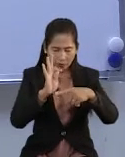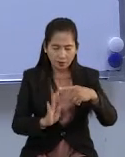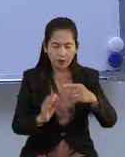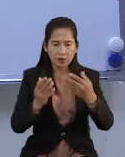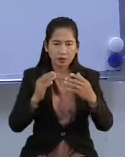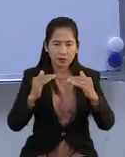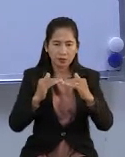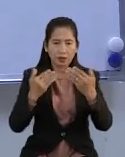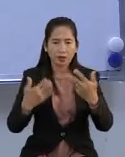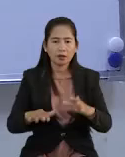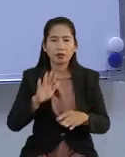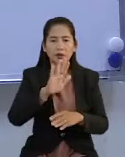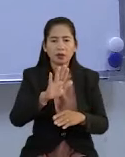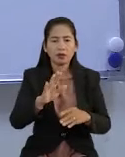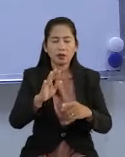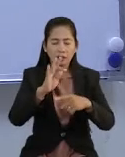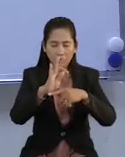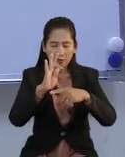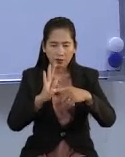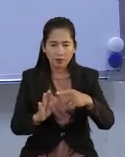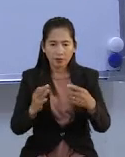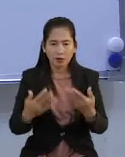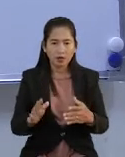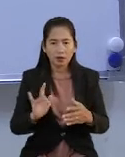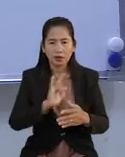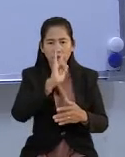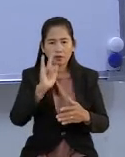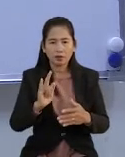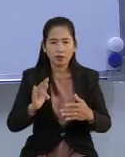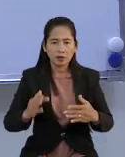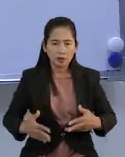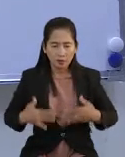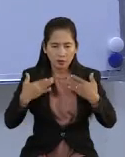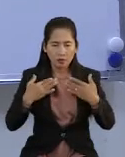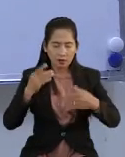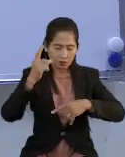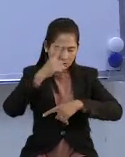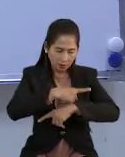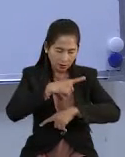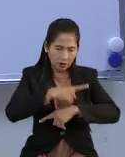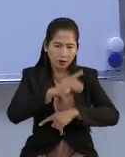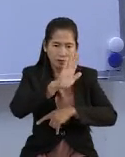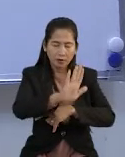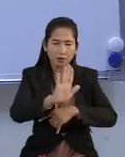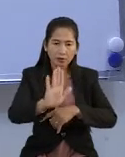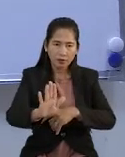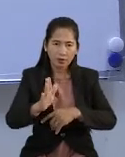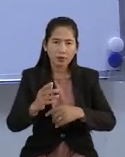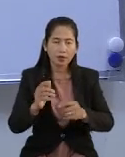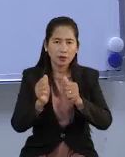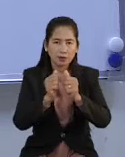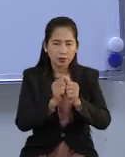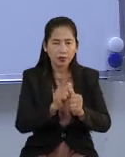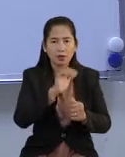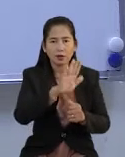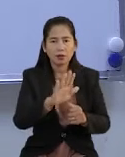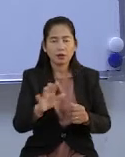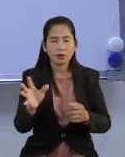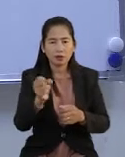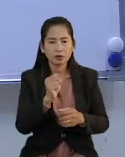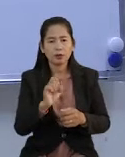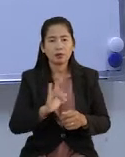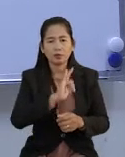hỏi con nâng ai dô phổ phía xa khả nìa từ pra pra nơi nông chi phí rô nơi bà chạm thang ai rồi bỏ cốn prom tiếng con ai giờ